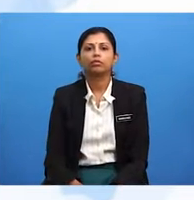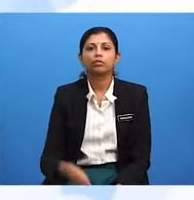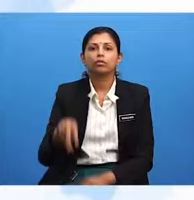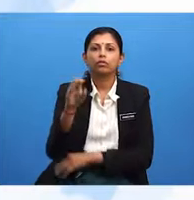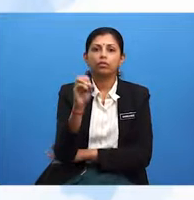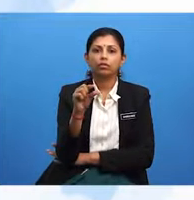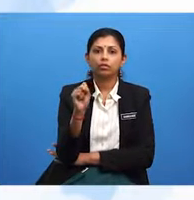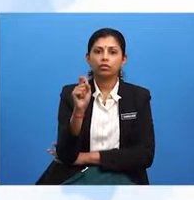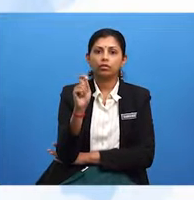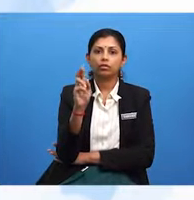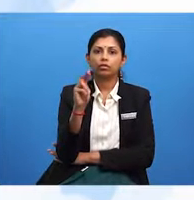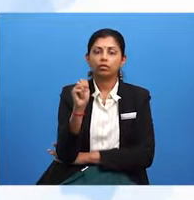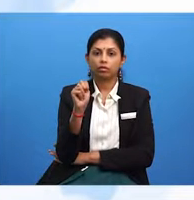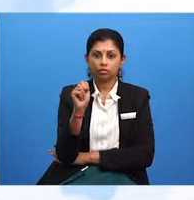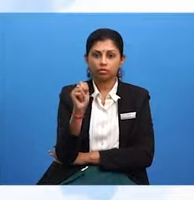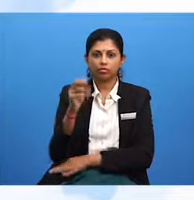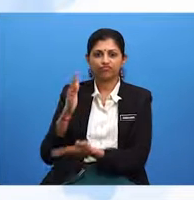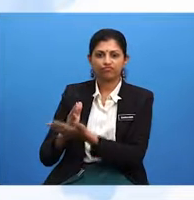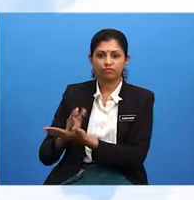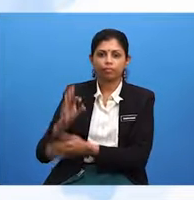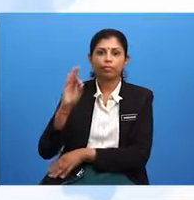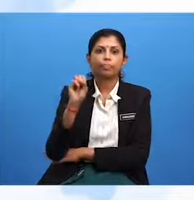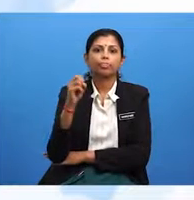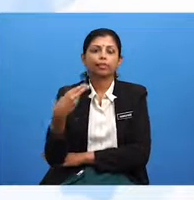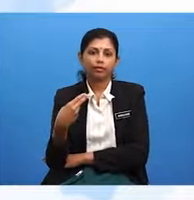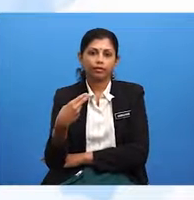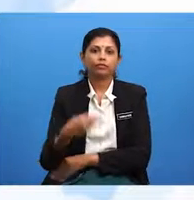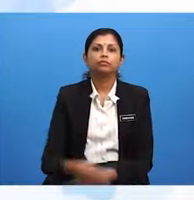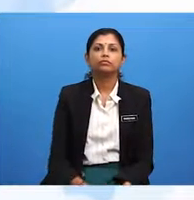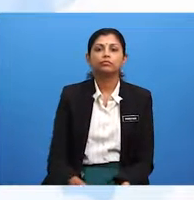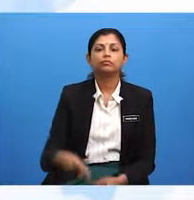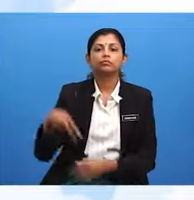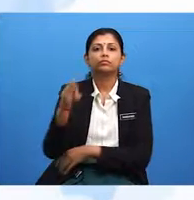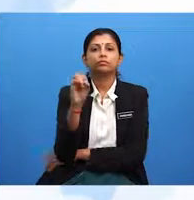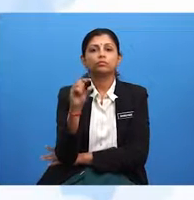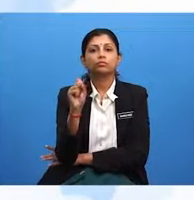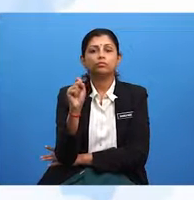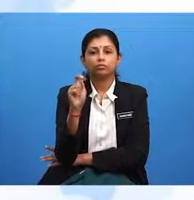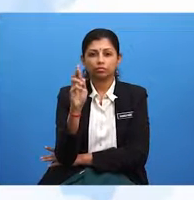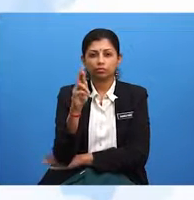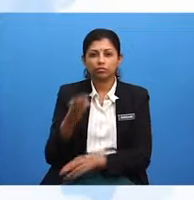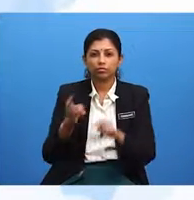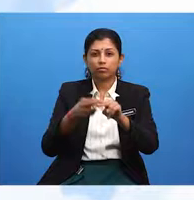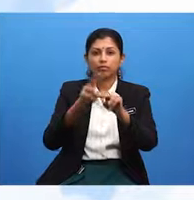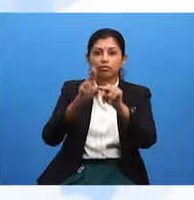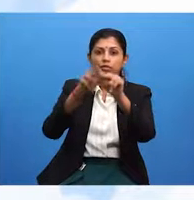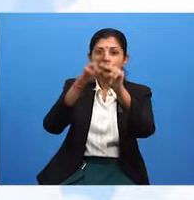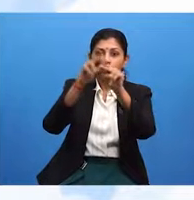Progesteron merencat perembesan FSH. Apabila progesteron